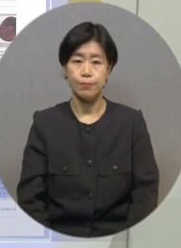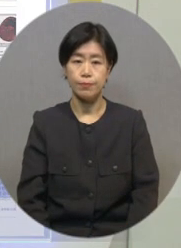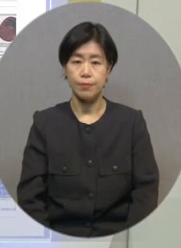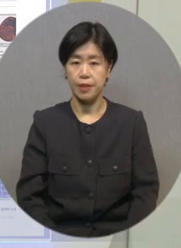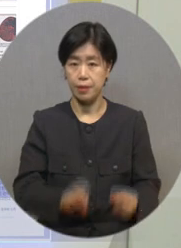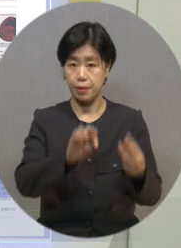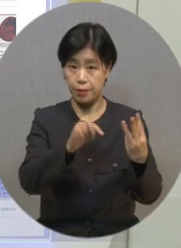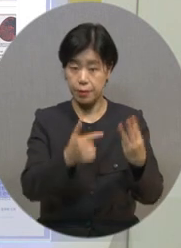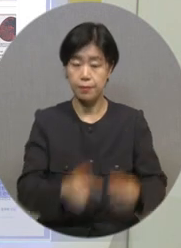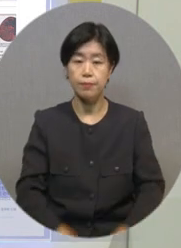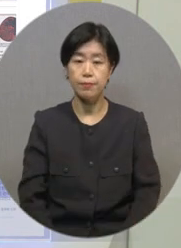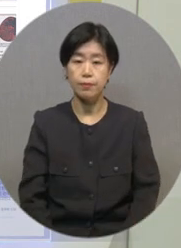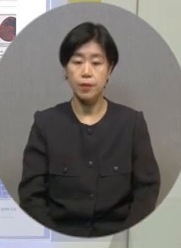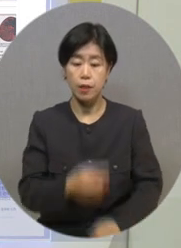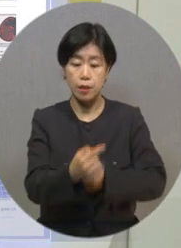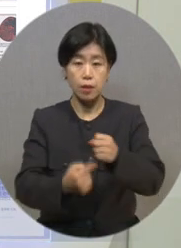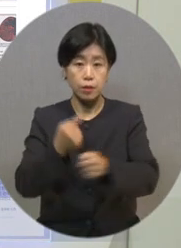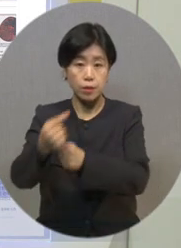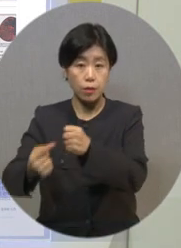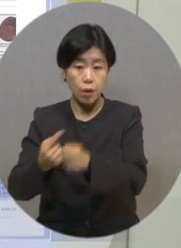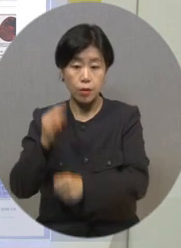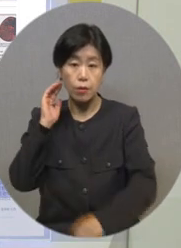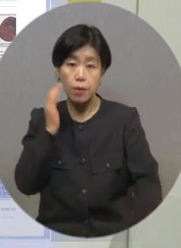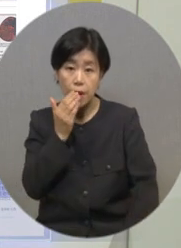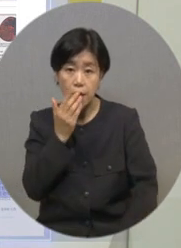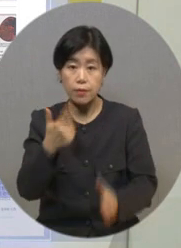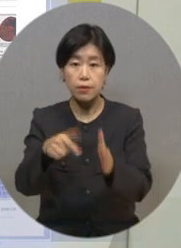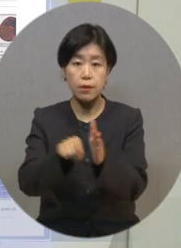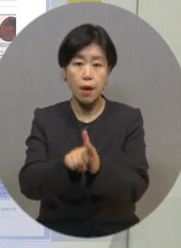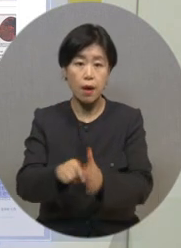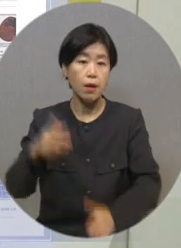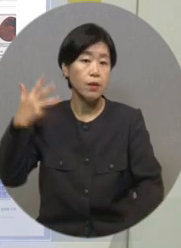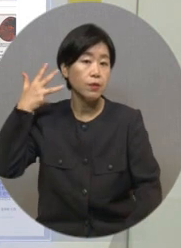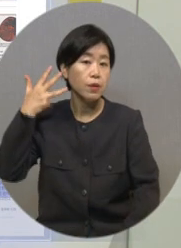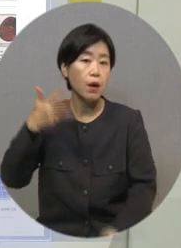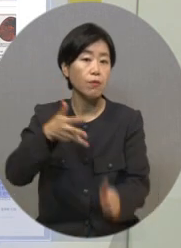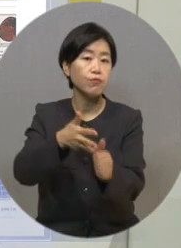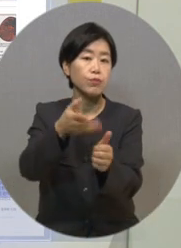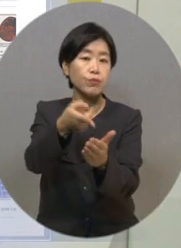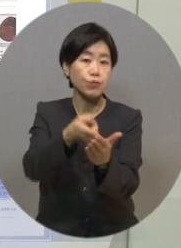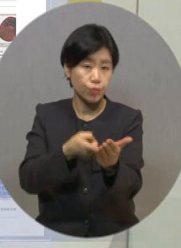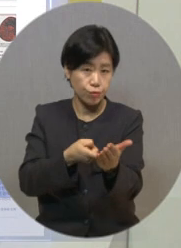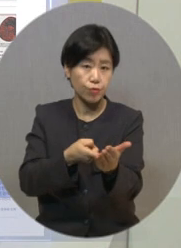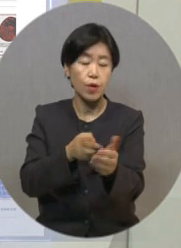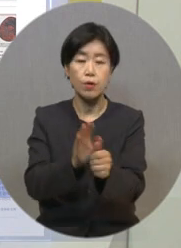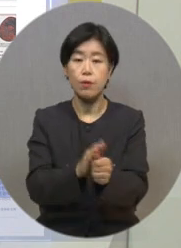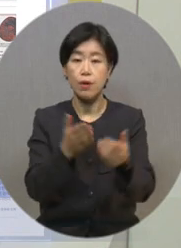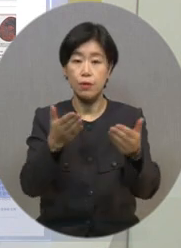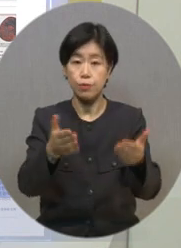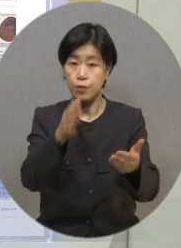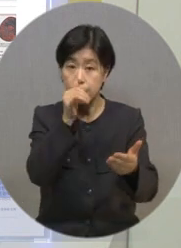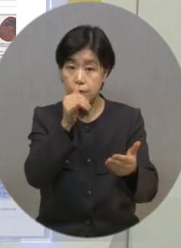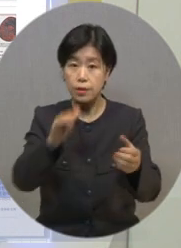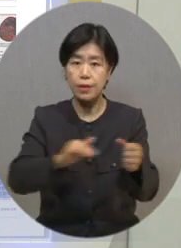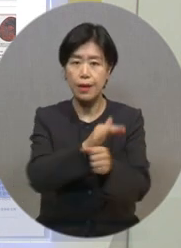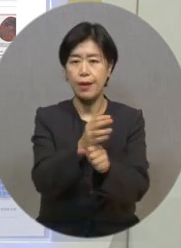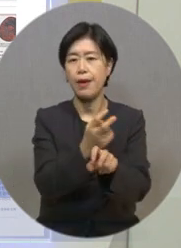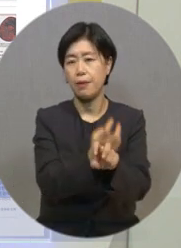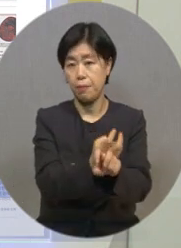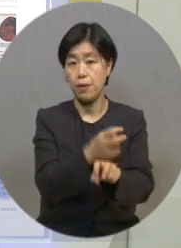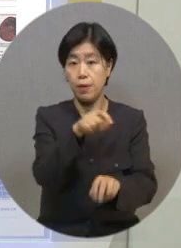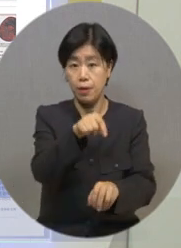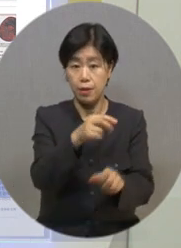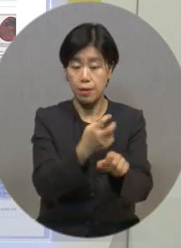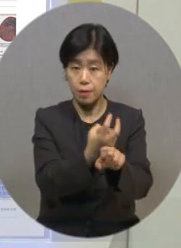면입니다 매년 청각장애인에게 인공달팽이관 수술 등의 활동을 하는이 사랑의 달팽이가 올해도